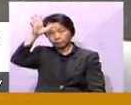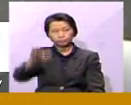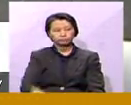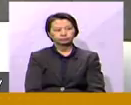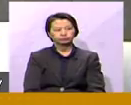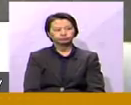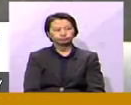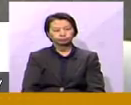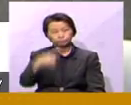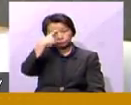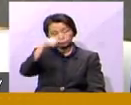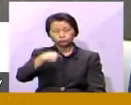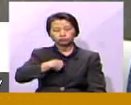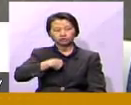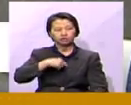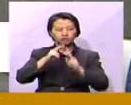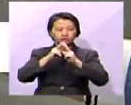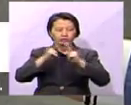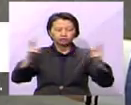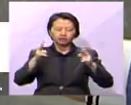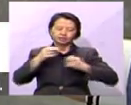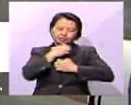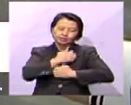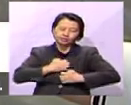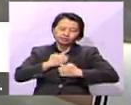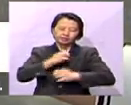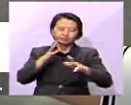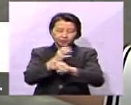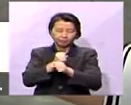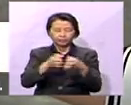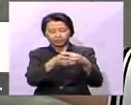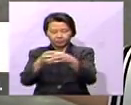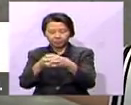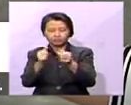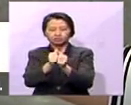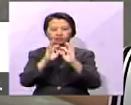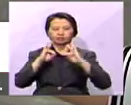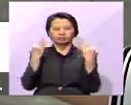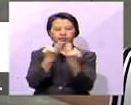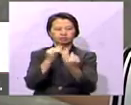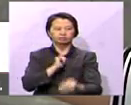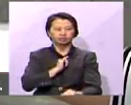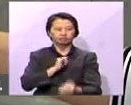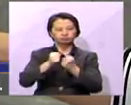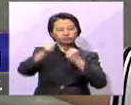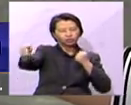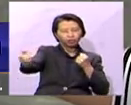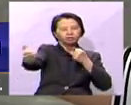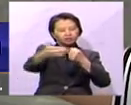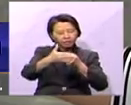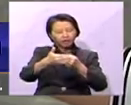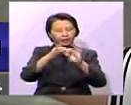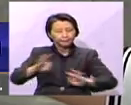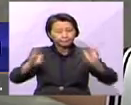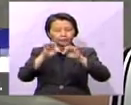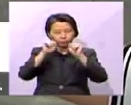saya, yang paling menyeronokkan dapat berkumpul lah, ahli keluarga semua. Yang tidak kira jauh ke dekat ke, yang penting